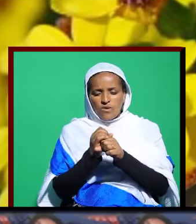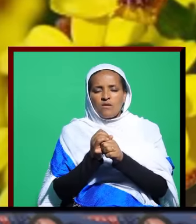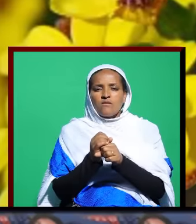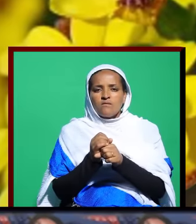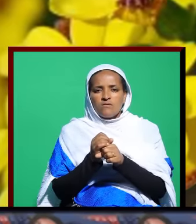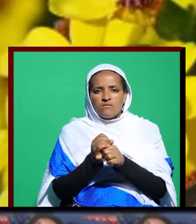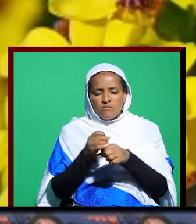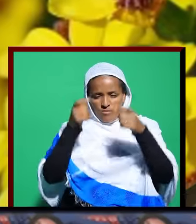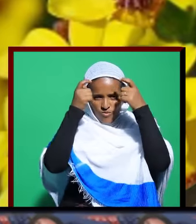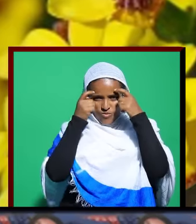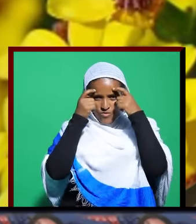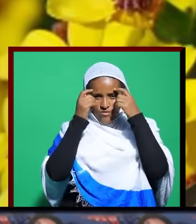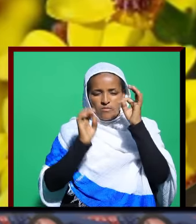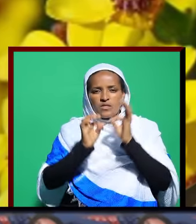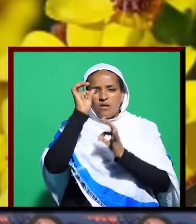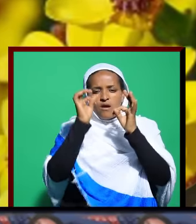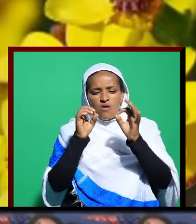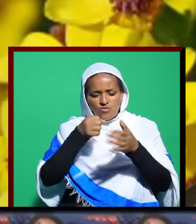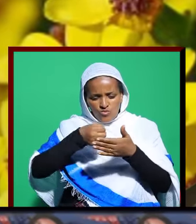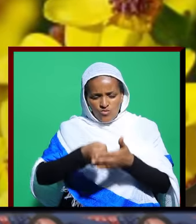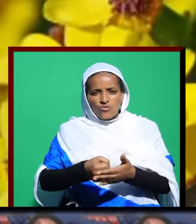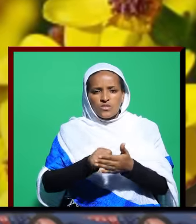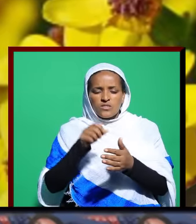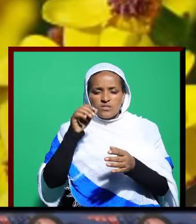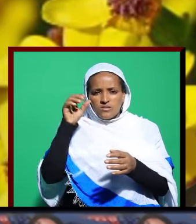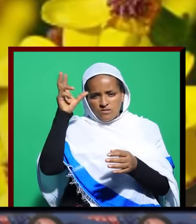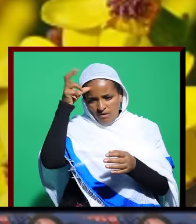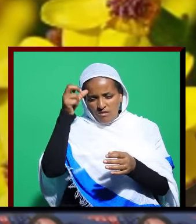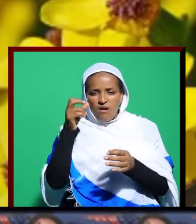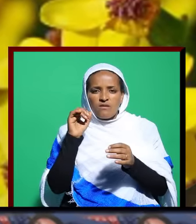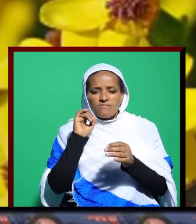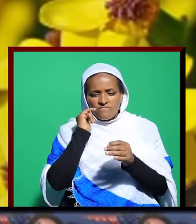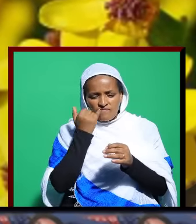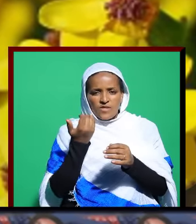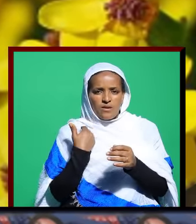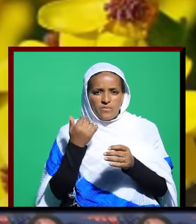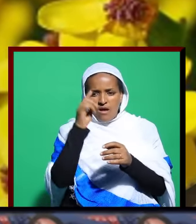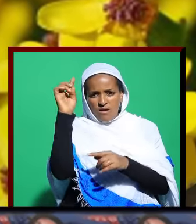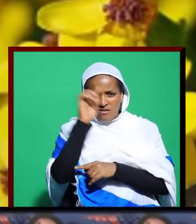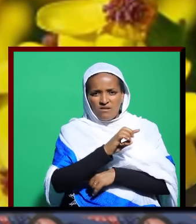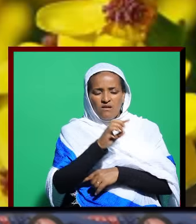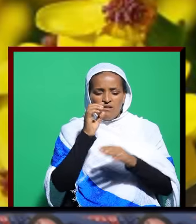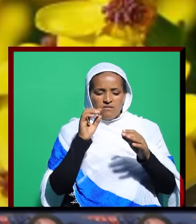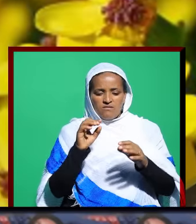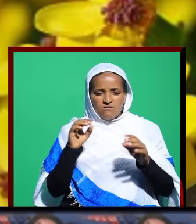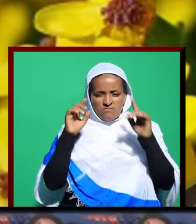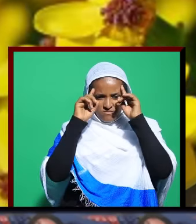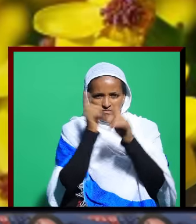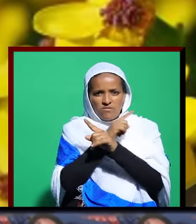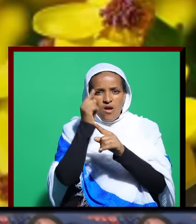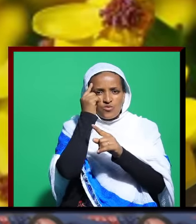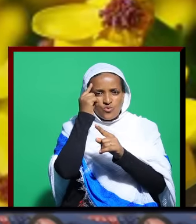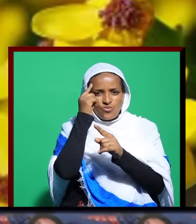እድሜው መነኮሰ። በተጋድሎ ጽኑ ነበር፣ ሰይጣን ይቀናበት ነበር። አንድ ቀን ሊያዘናጋው